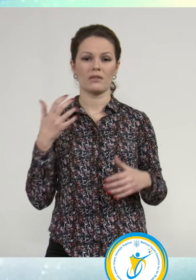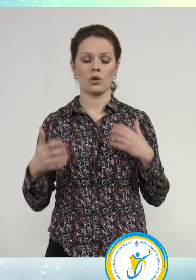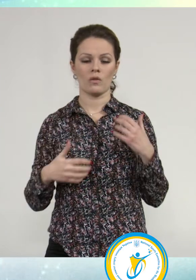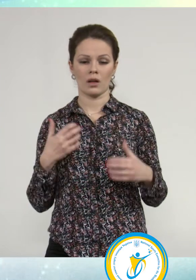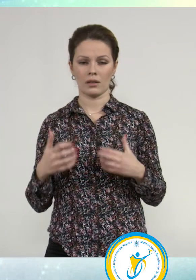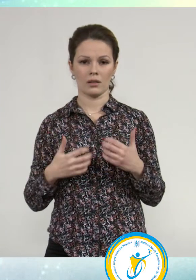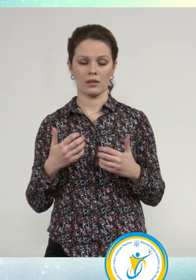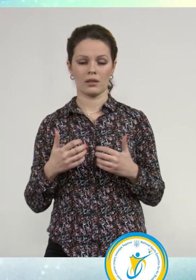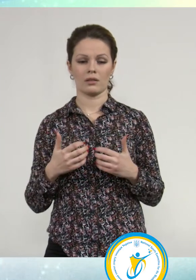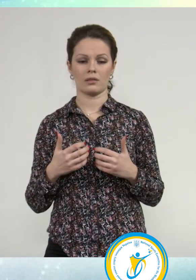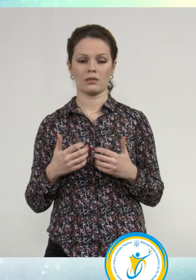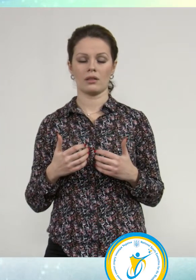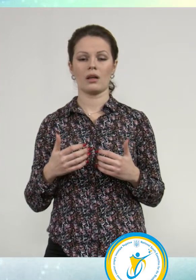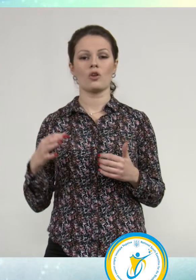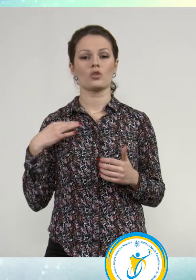особисте хвилювання